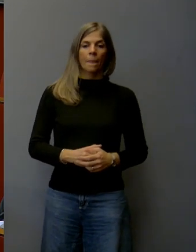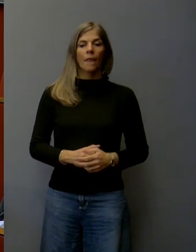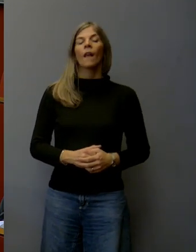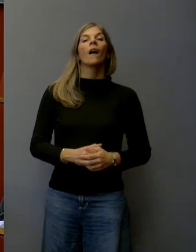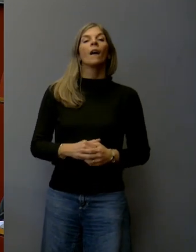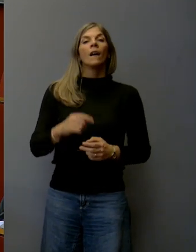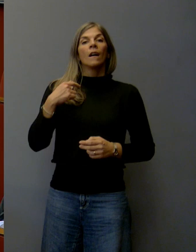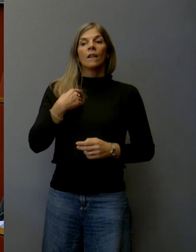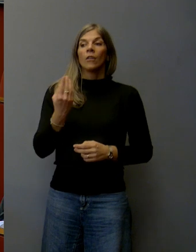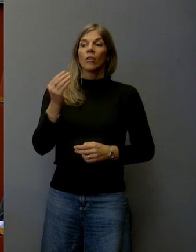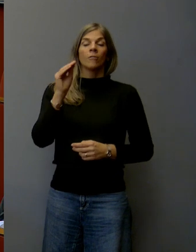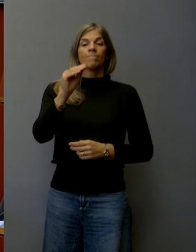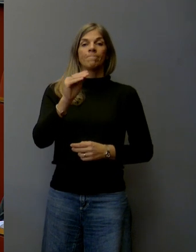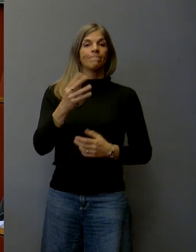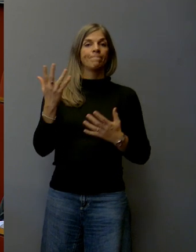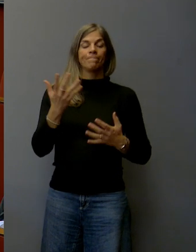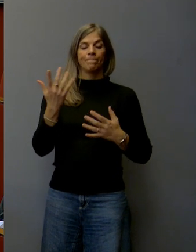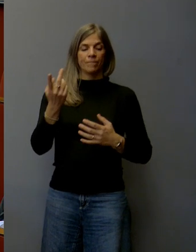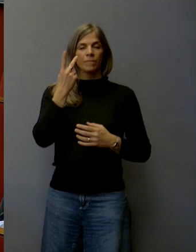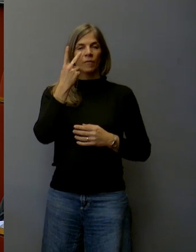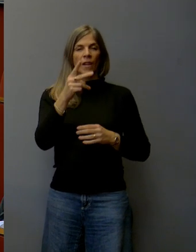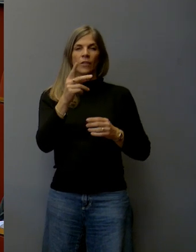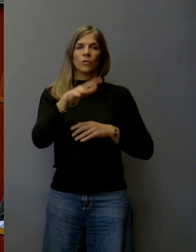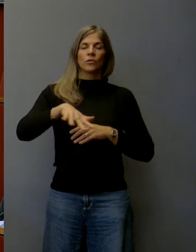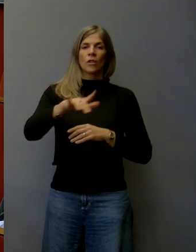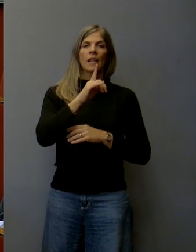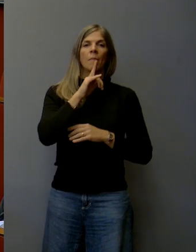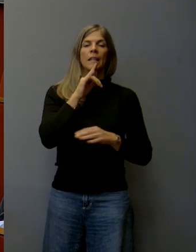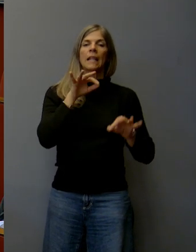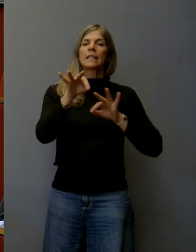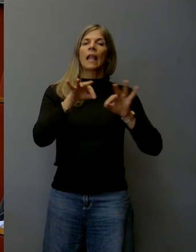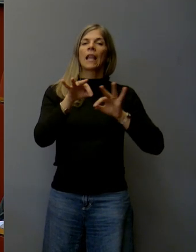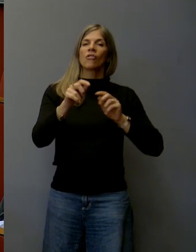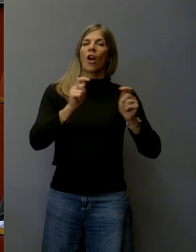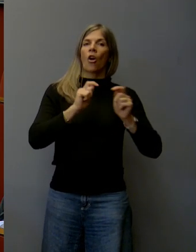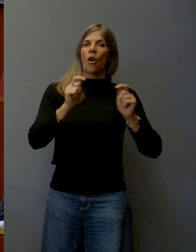disastrosa sul commercio a Sampierdarena si reperiscano le risorse per